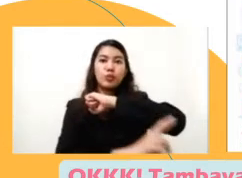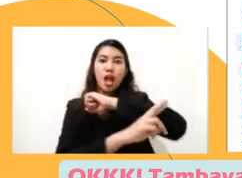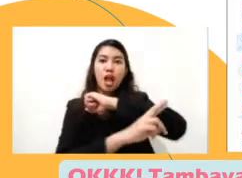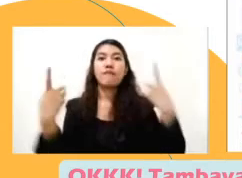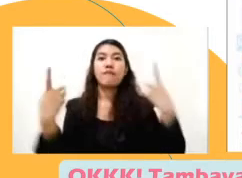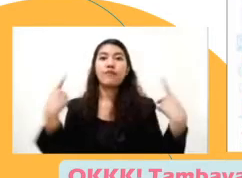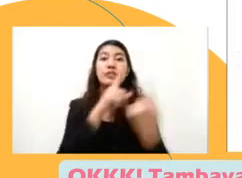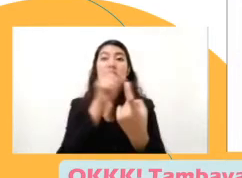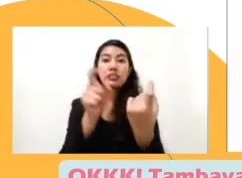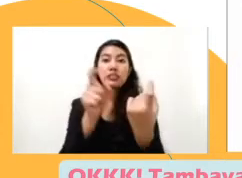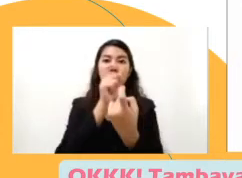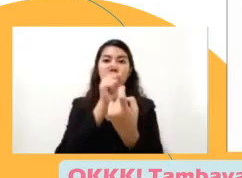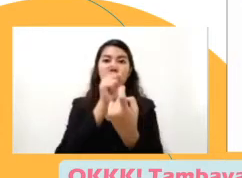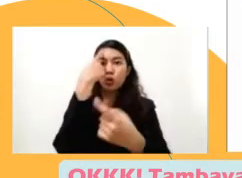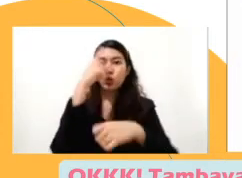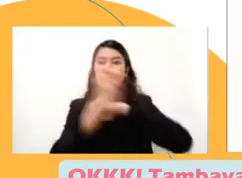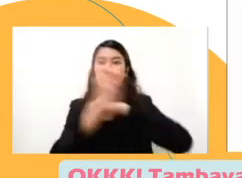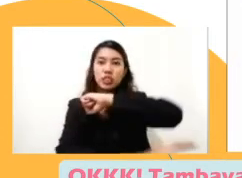ito. Okay?